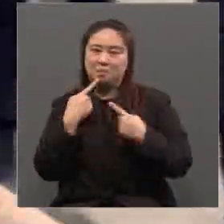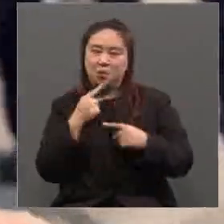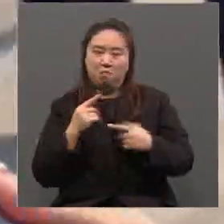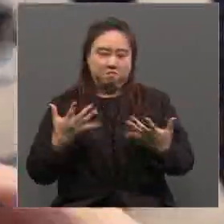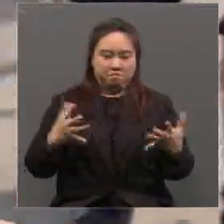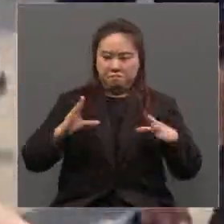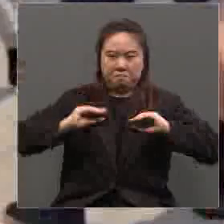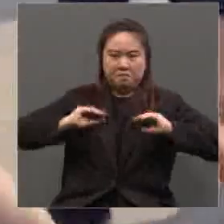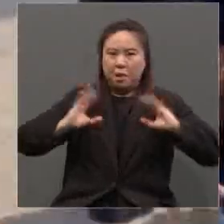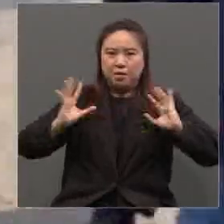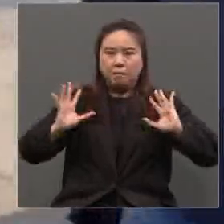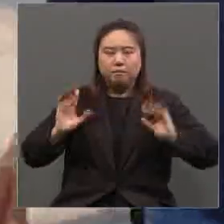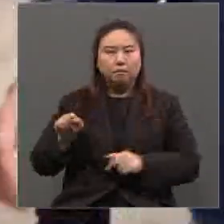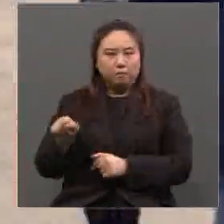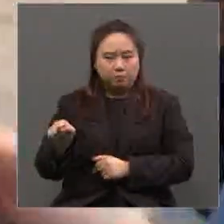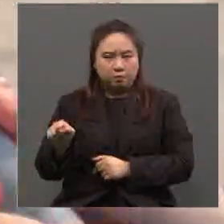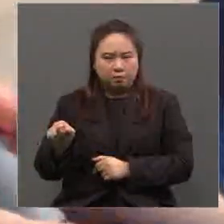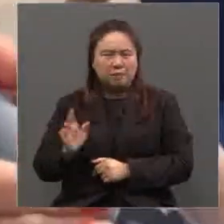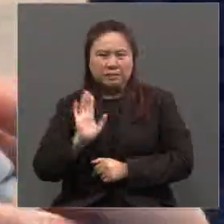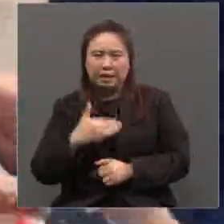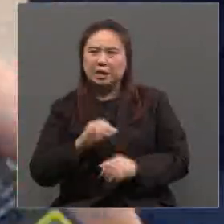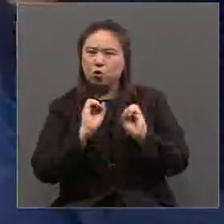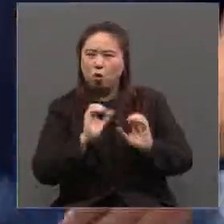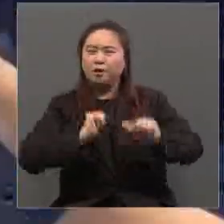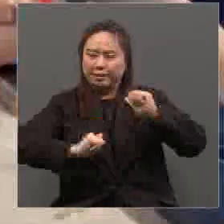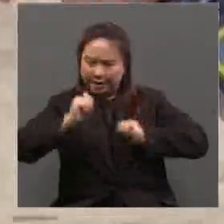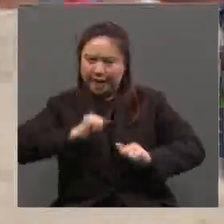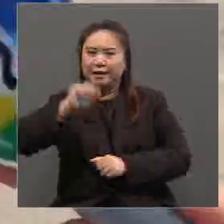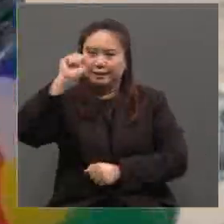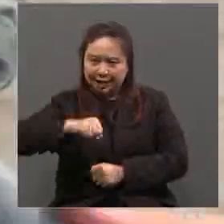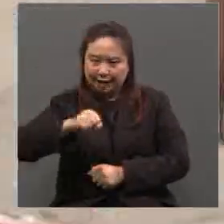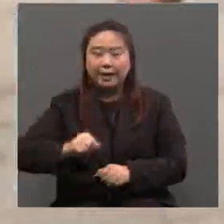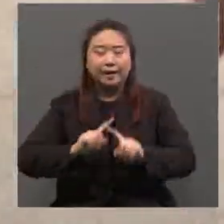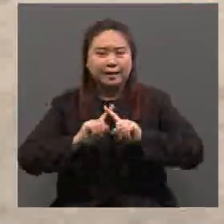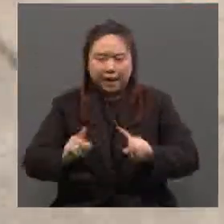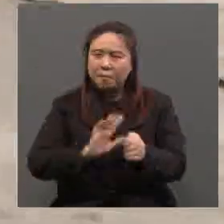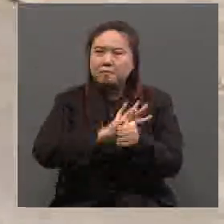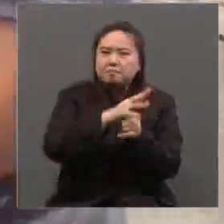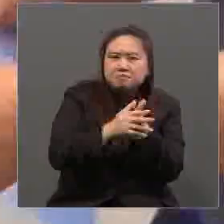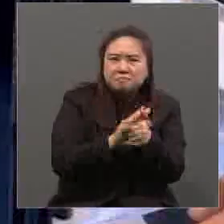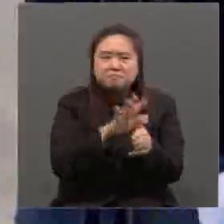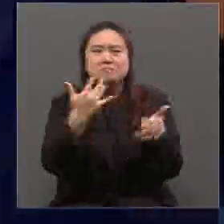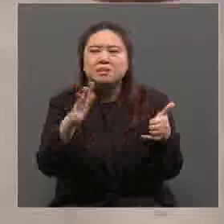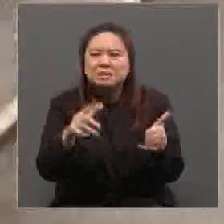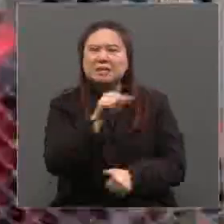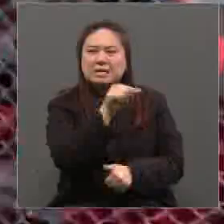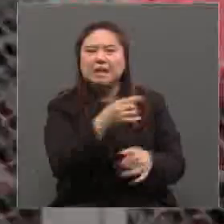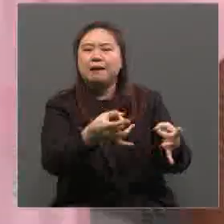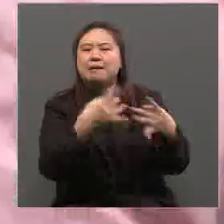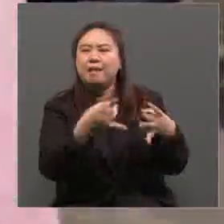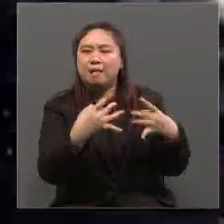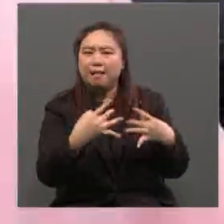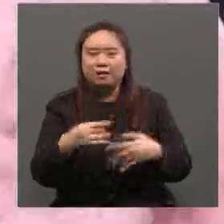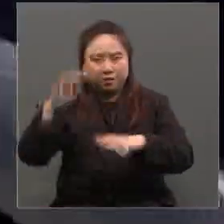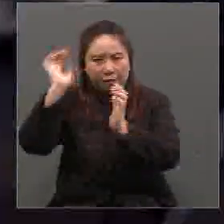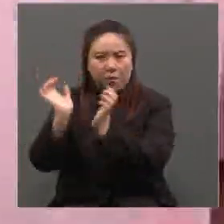ศษแต่ยอมรับค่ะว่าตนเองนั้นเปิดคอร์สสอนการแสดงจริงแต่ไม่ได้กระทำอนาจารเป็นการถูกกลั่นแกล้งซึ่งตำร